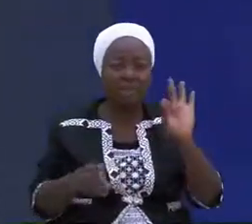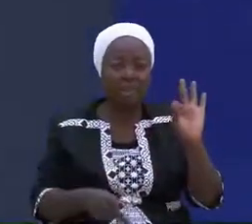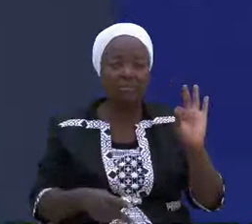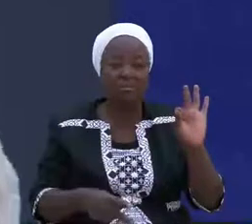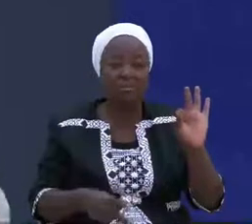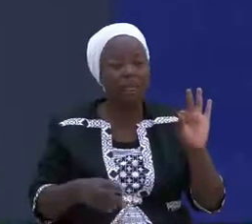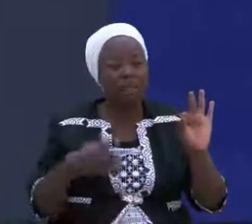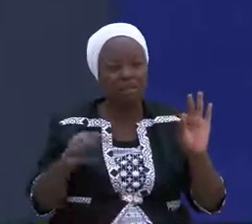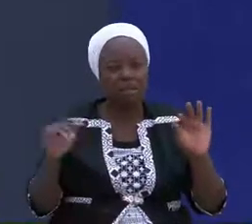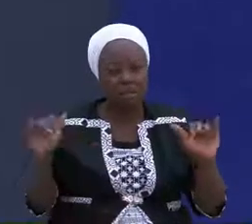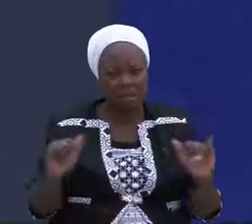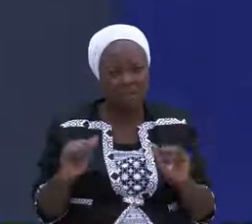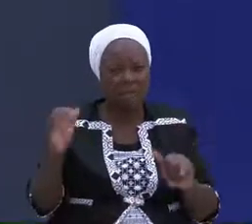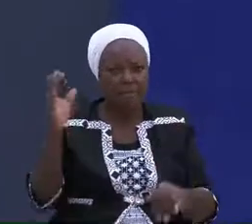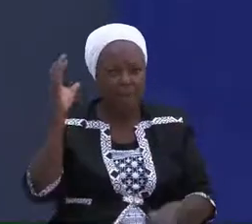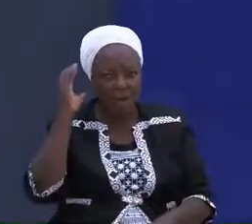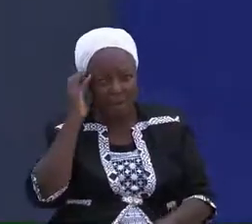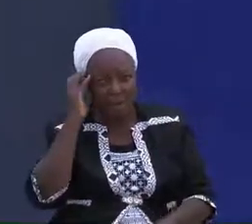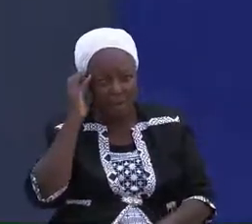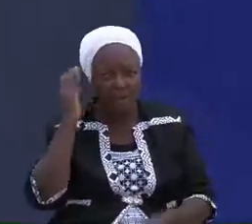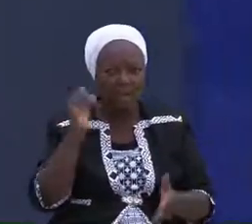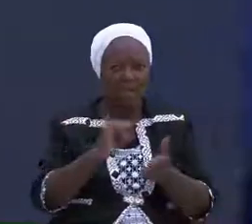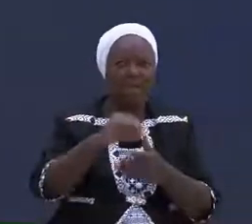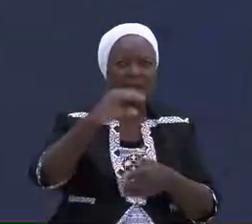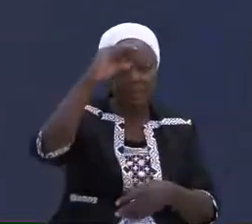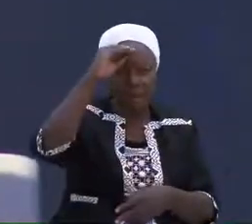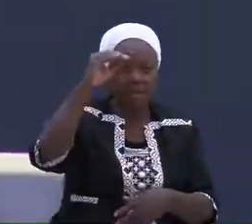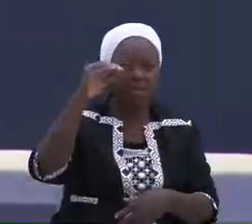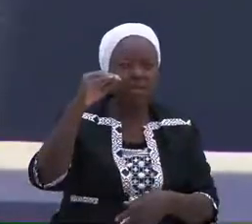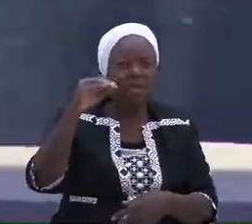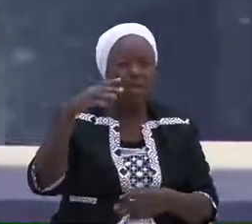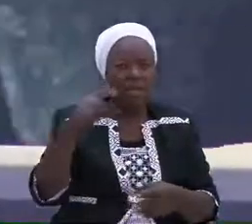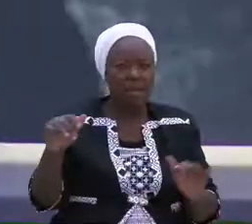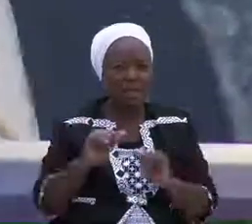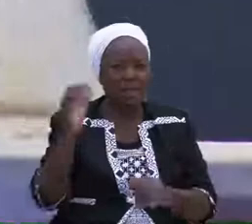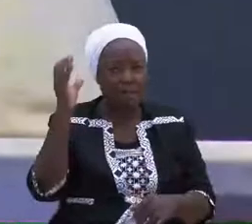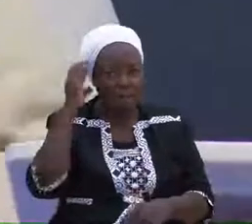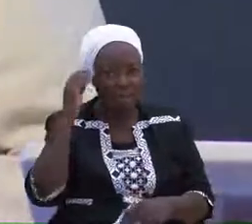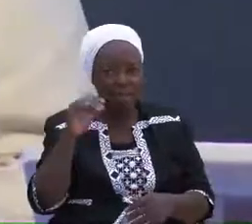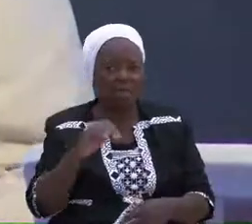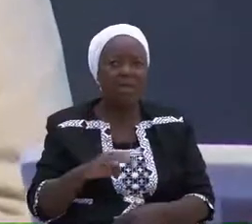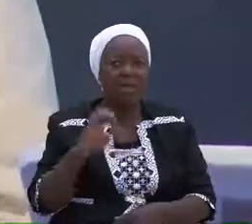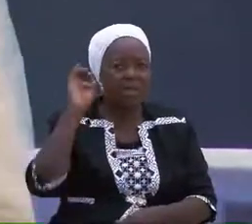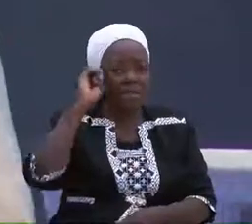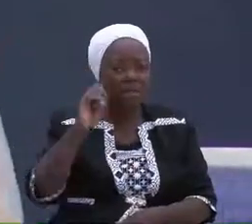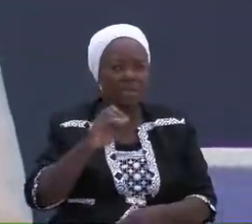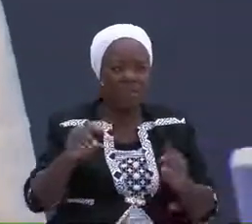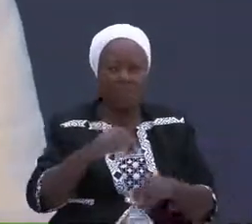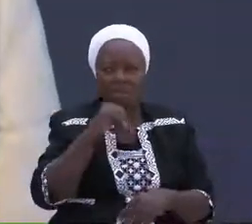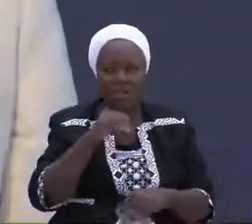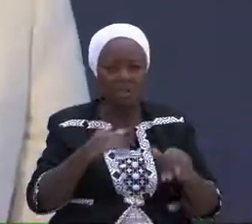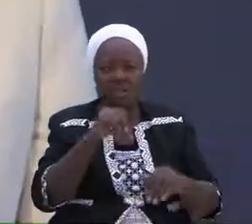Verset 9. Il écoutait parler Paul, cet homme. Il écoutait, il n'a pas dit, je suis